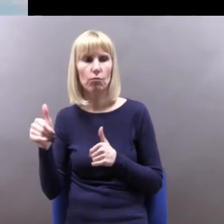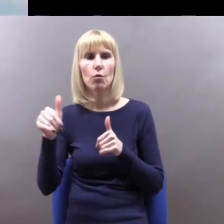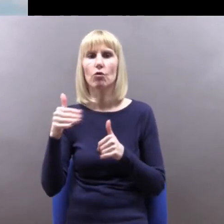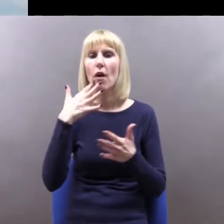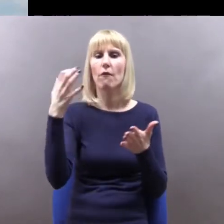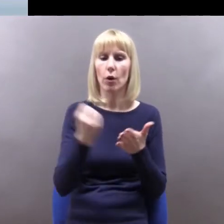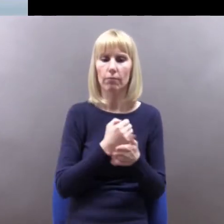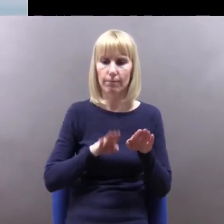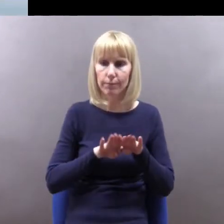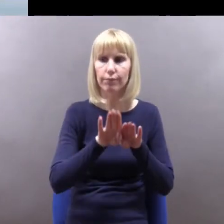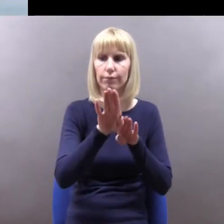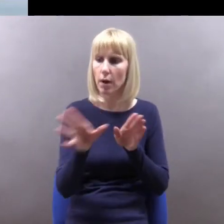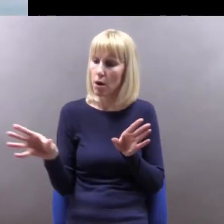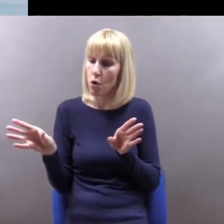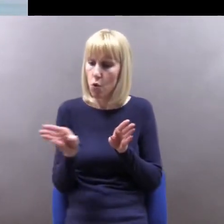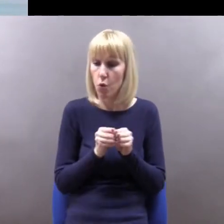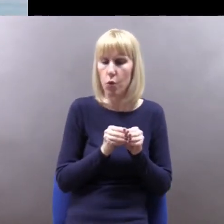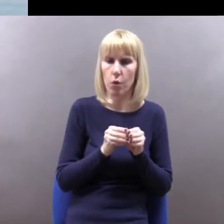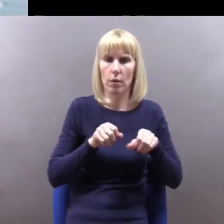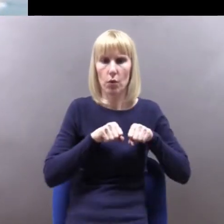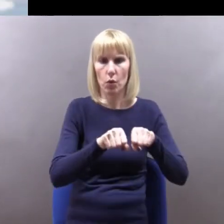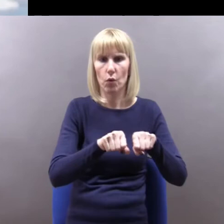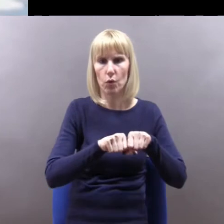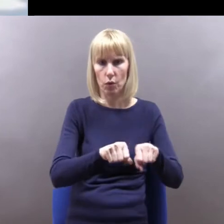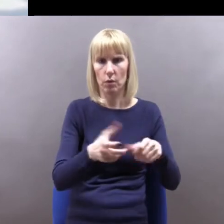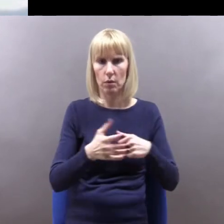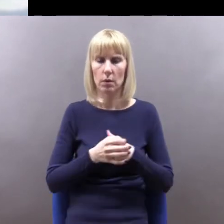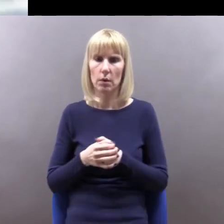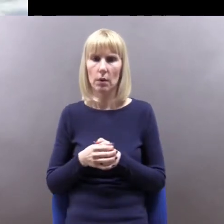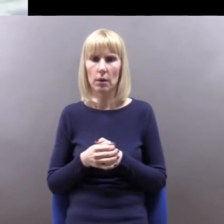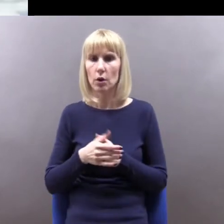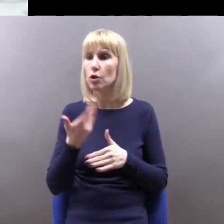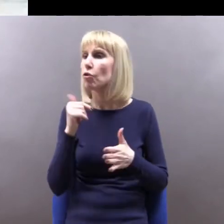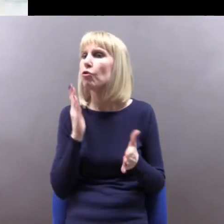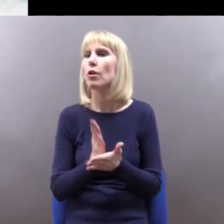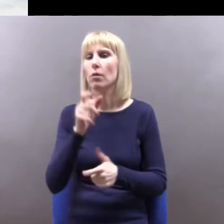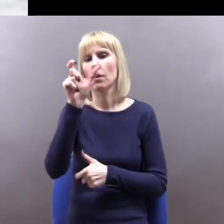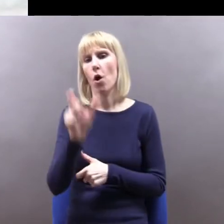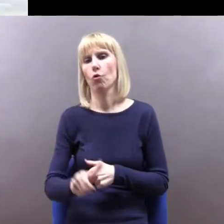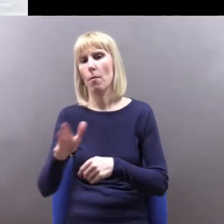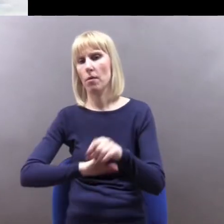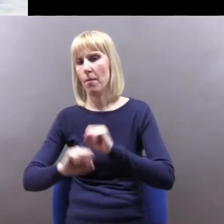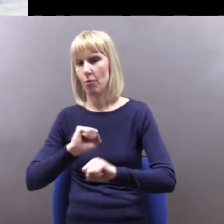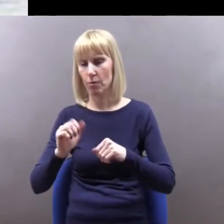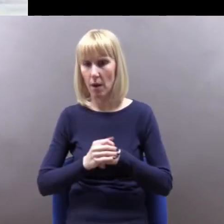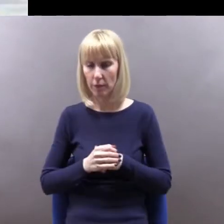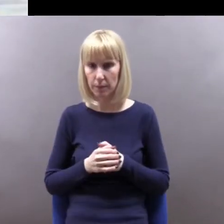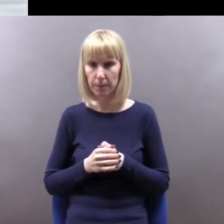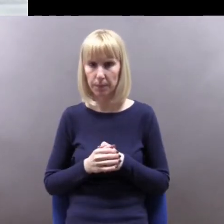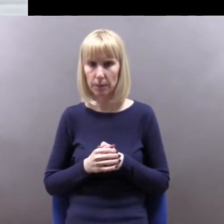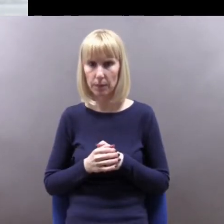mogłaby zostać wykorzystana do tego, czy stanęliby na stanowisku, że jest to platforma dla osoby niepełnosprawnej i koniec.